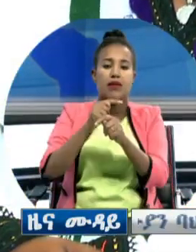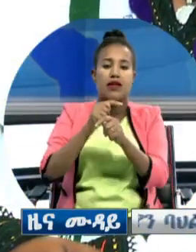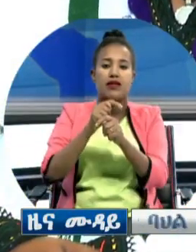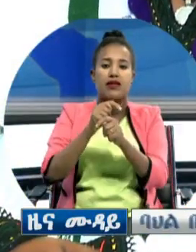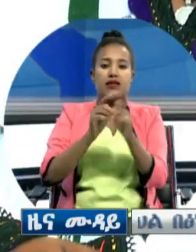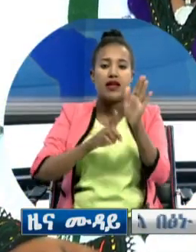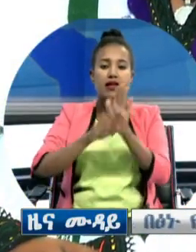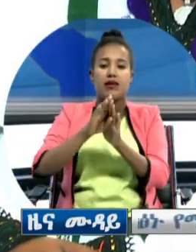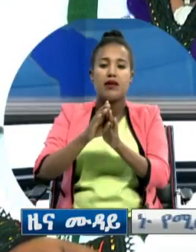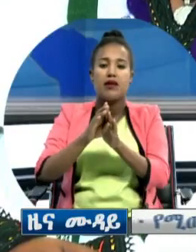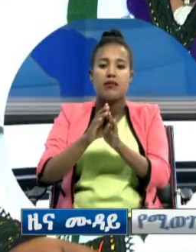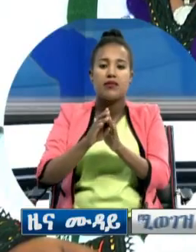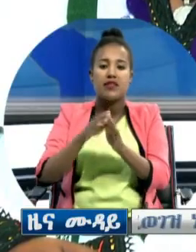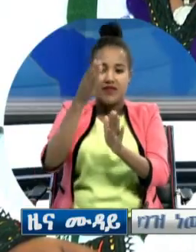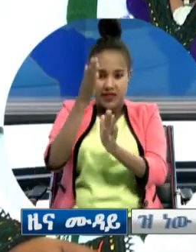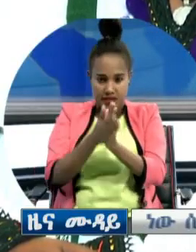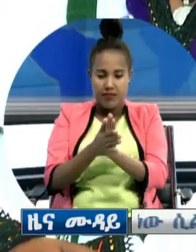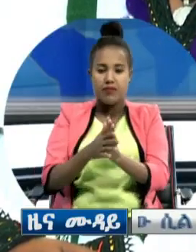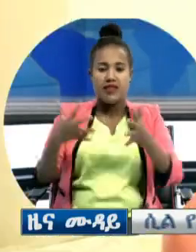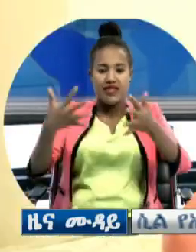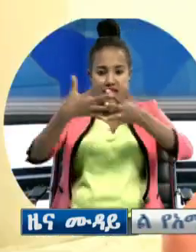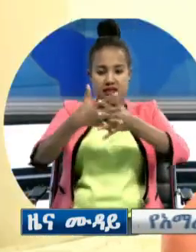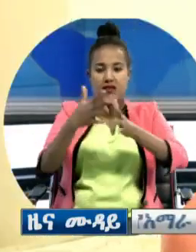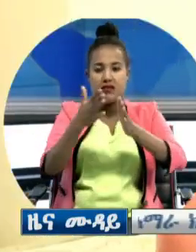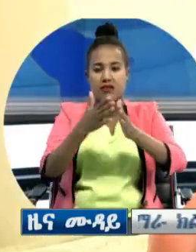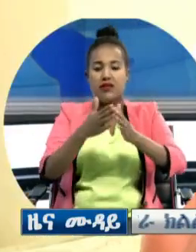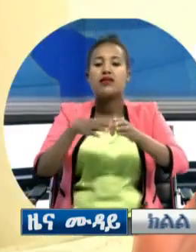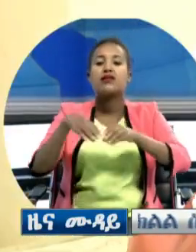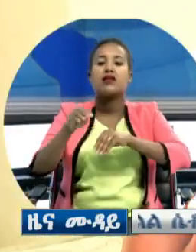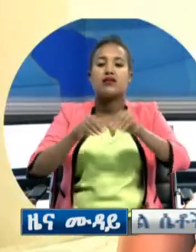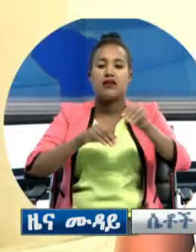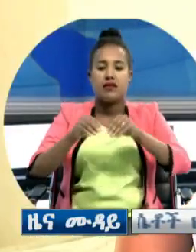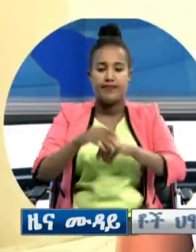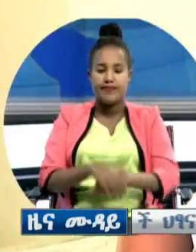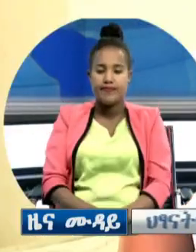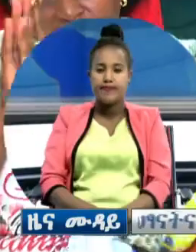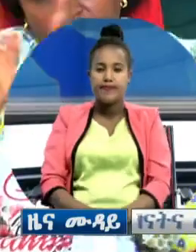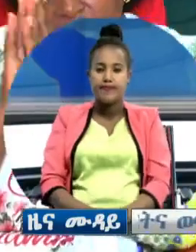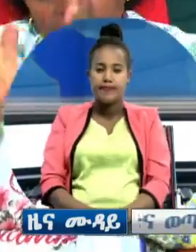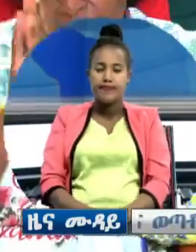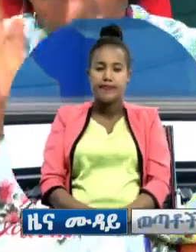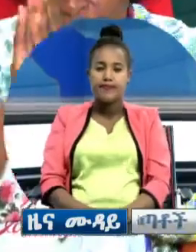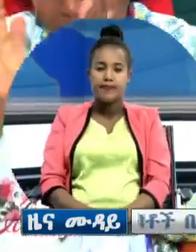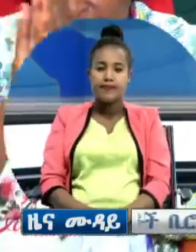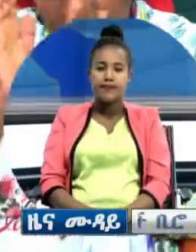ደረጃ እንዲፈጸም በተቀናጀ መንገድ እንንቀሳቀሳለን።